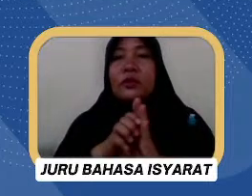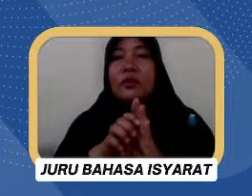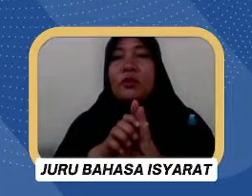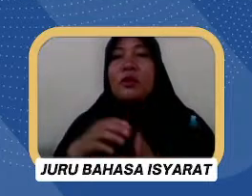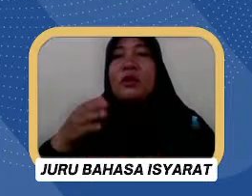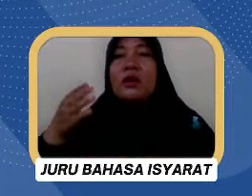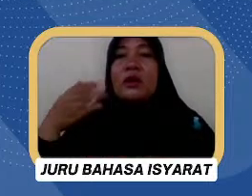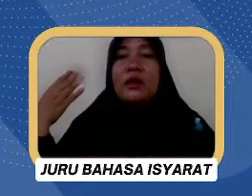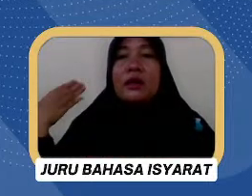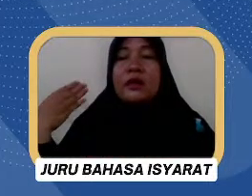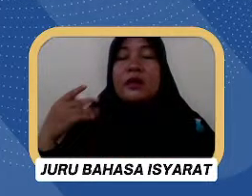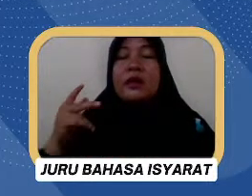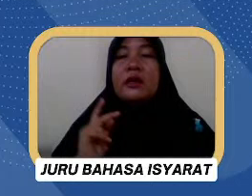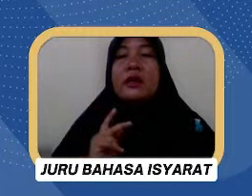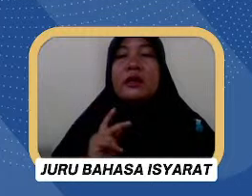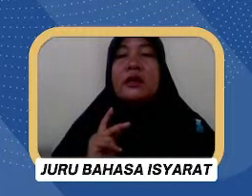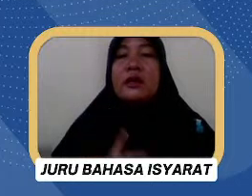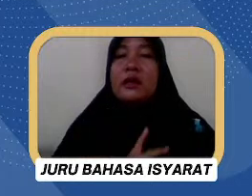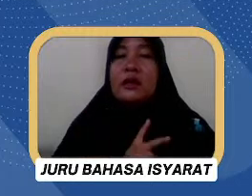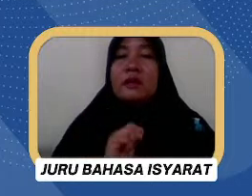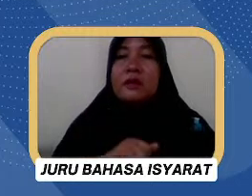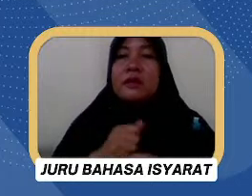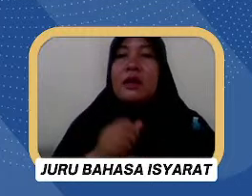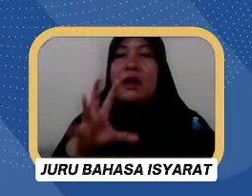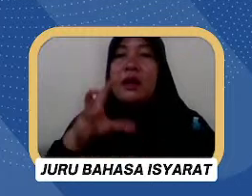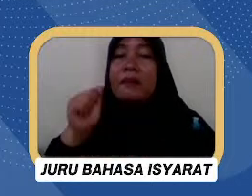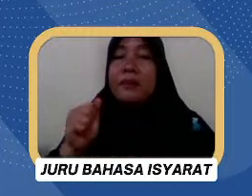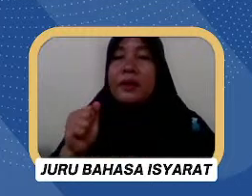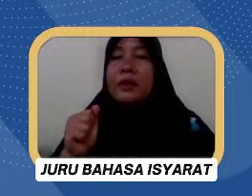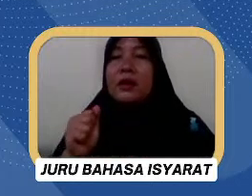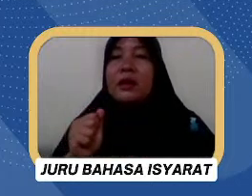kesimpulan bahwasanya marilah